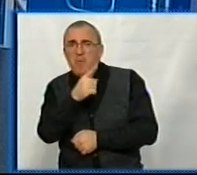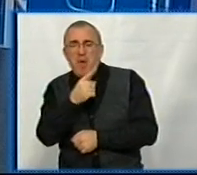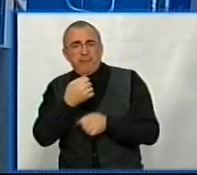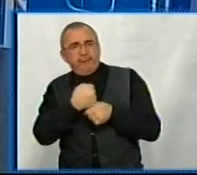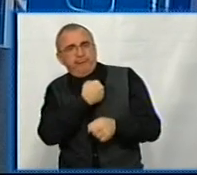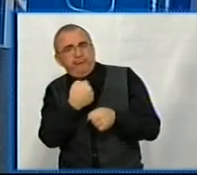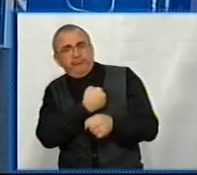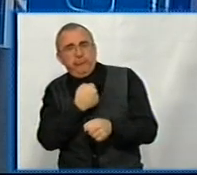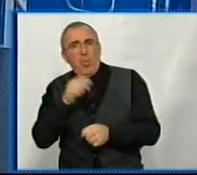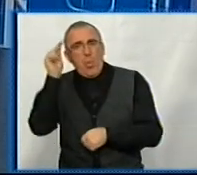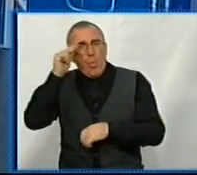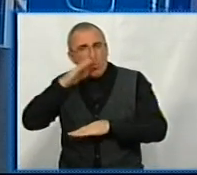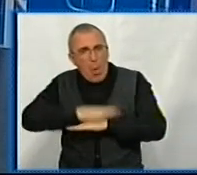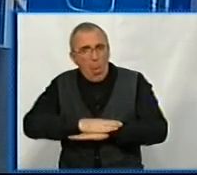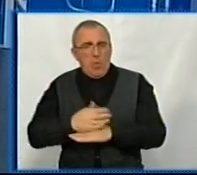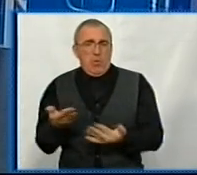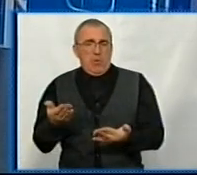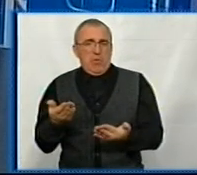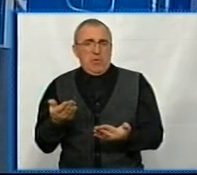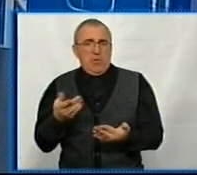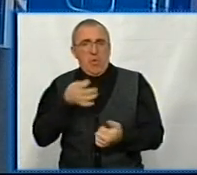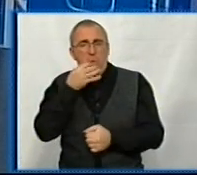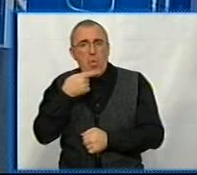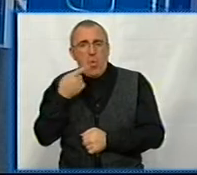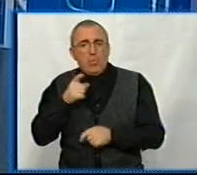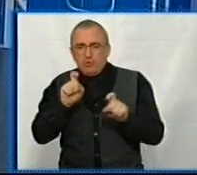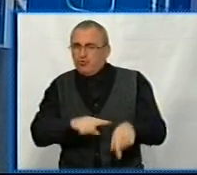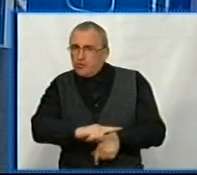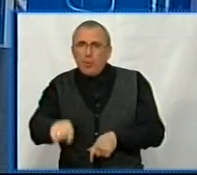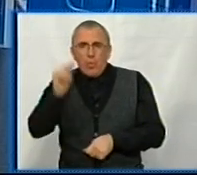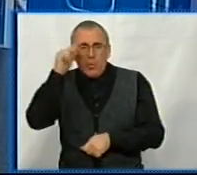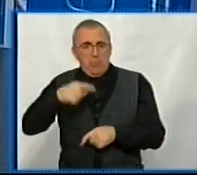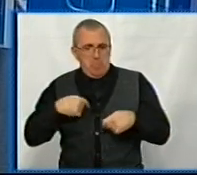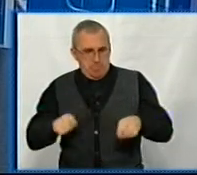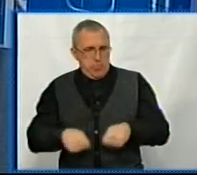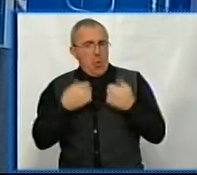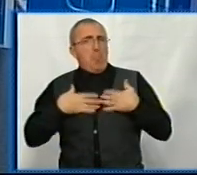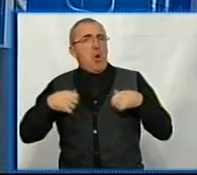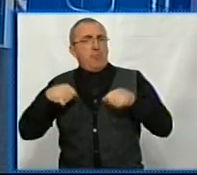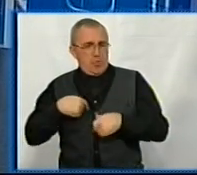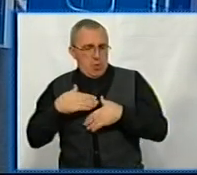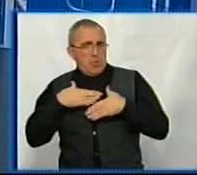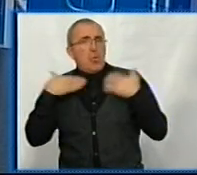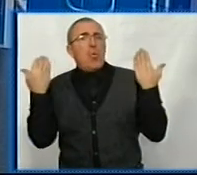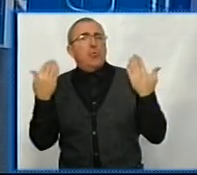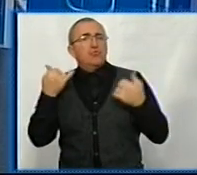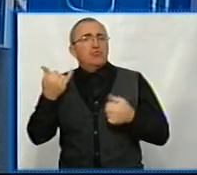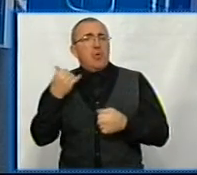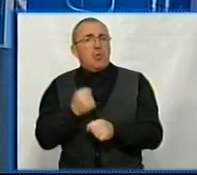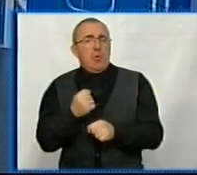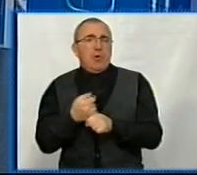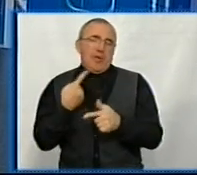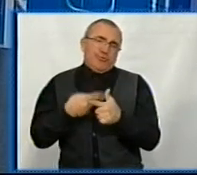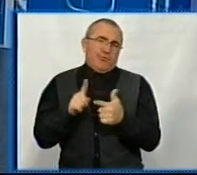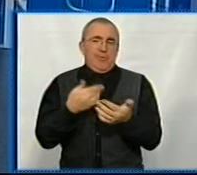змушувала робити уроки, там говорила, що сідай, роби уроки, ти порушуєш мої права, я не хочу їх зараз робити, там,